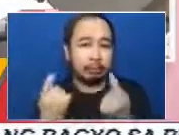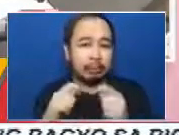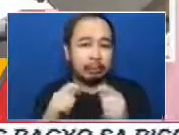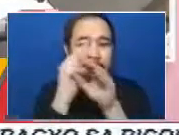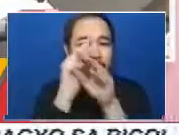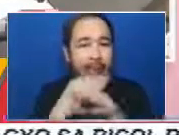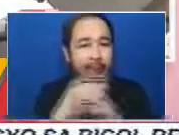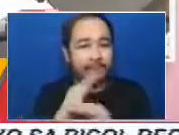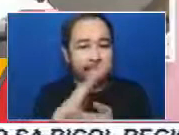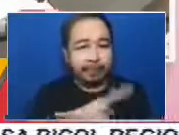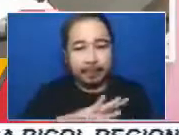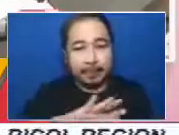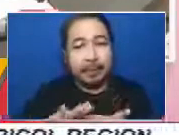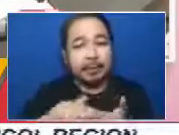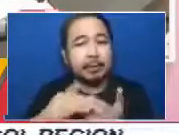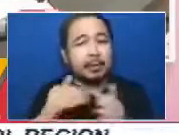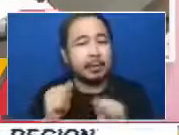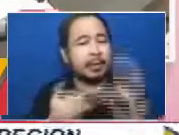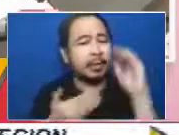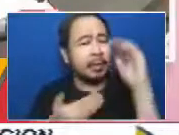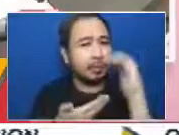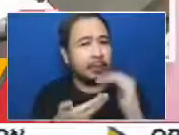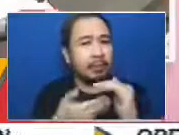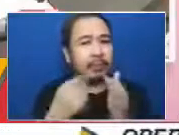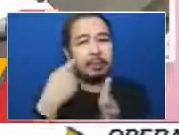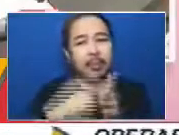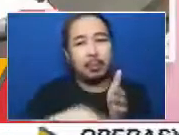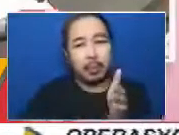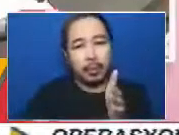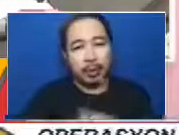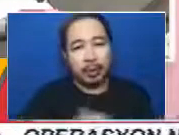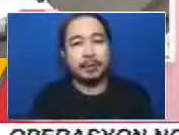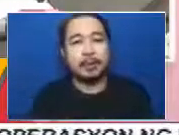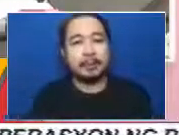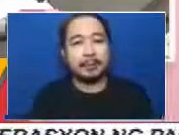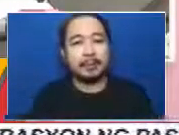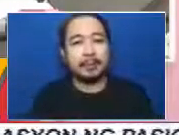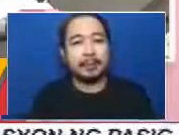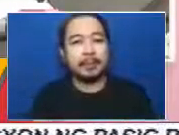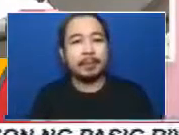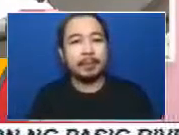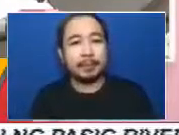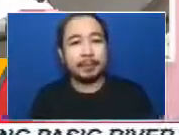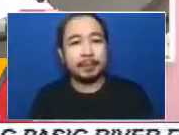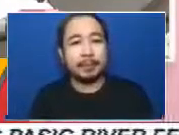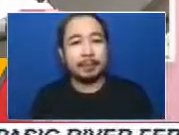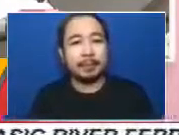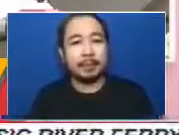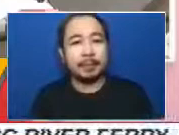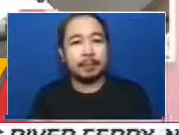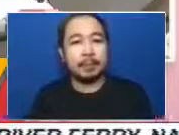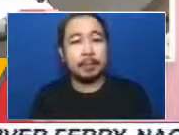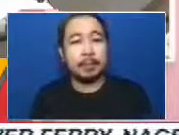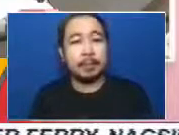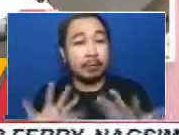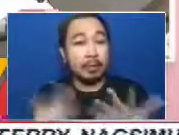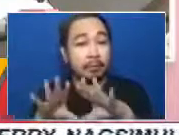pong penalty yan na maximum of 1 million pesos. May imprisonment rin na 5 to 15 years